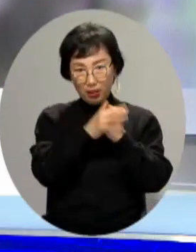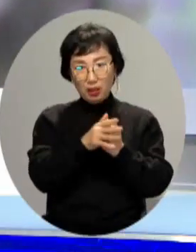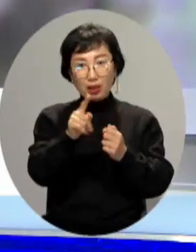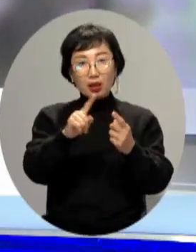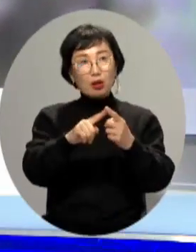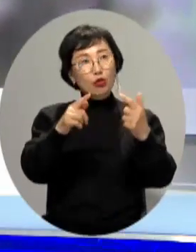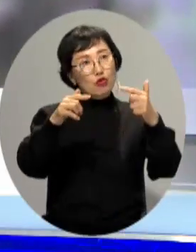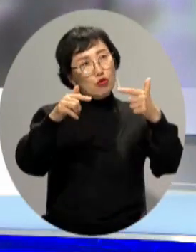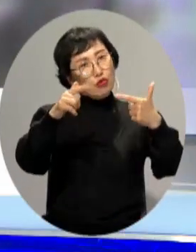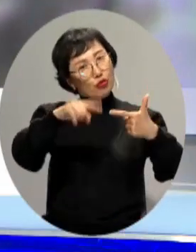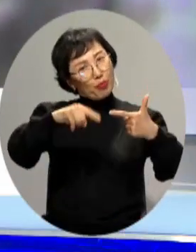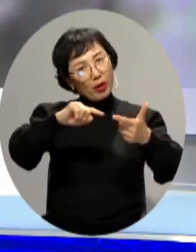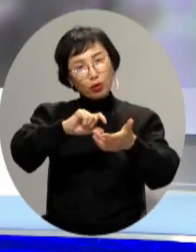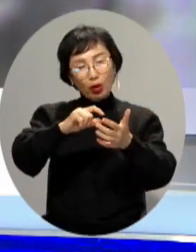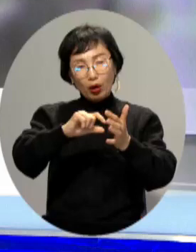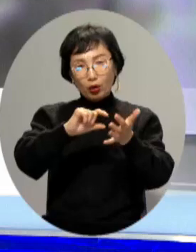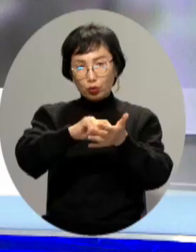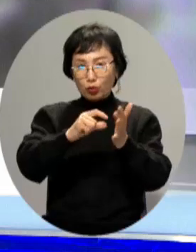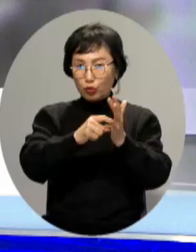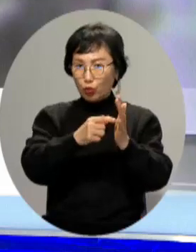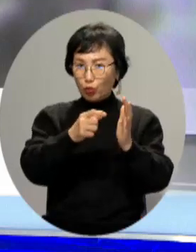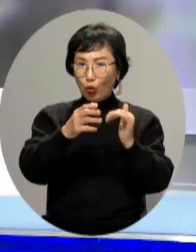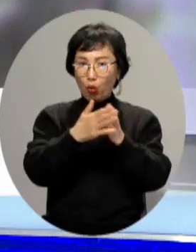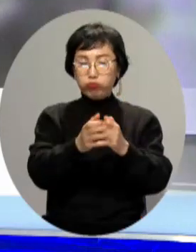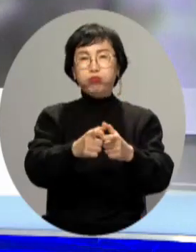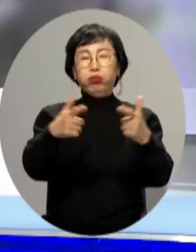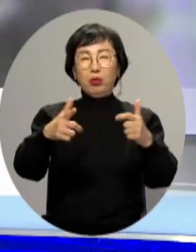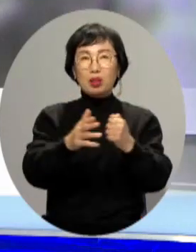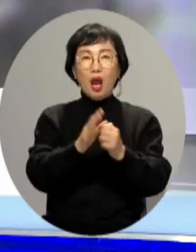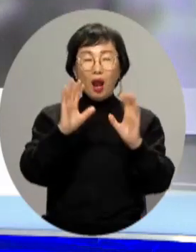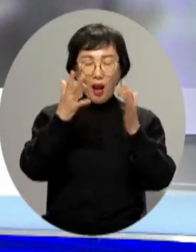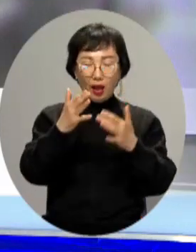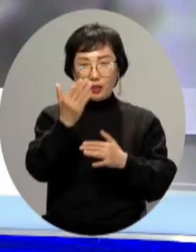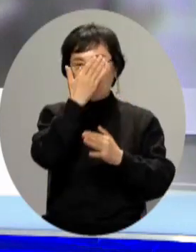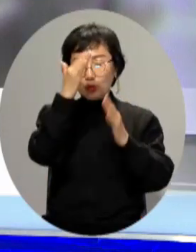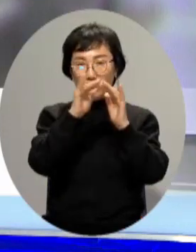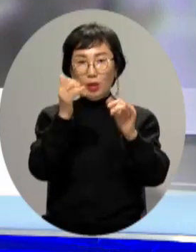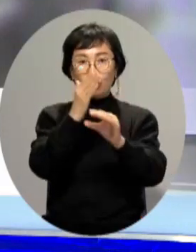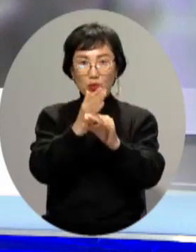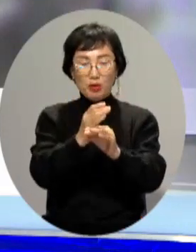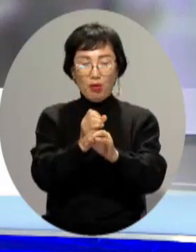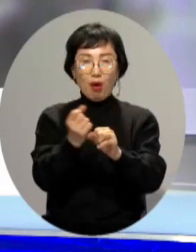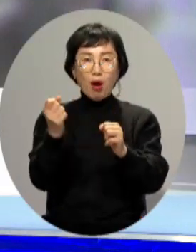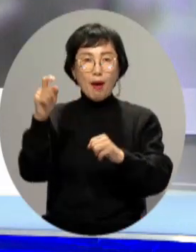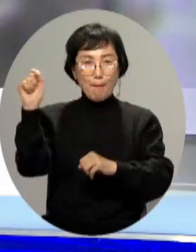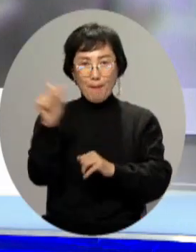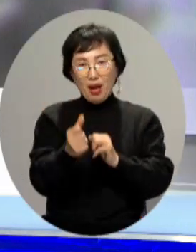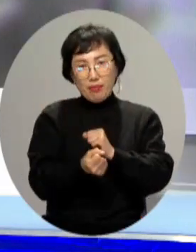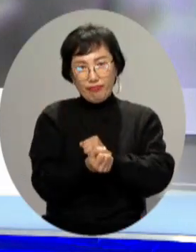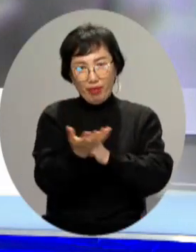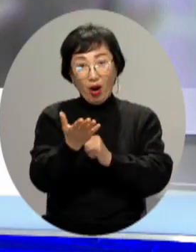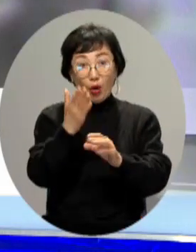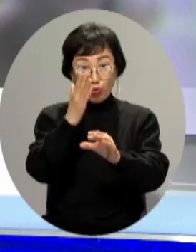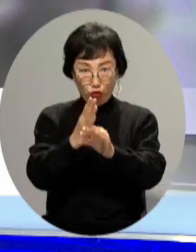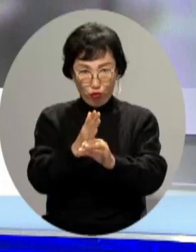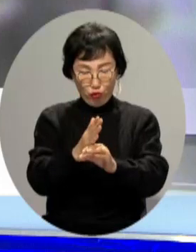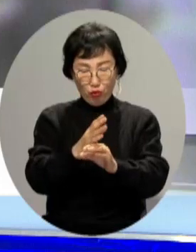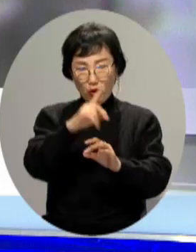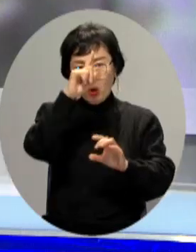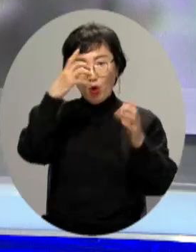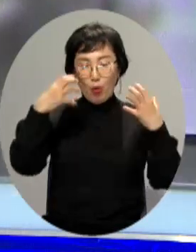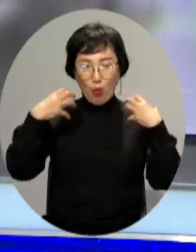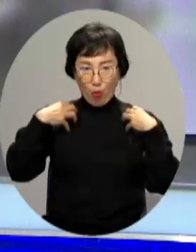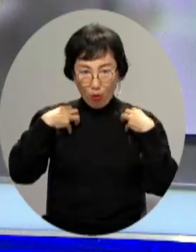6배에 달할 정도로 껑충 늘어난 건데요. 어린이와 청소년을 중심으로 빠르게 번져나가고 있어 보건당국이 늦지